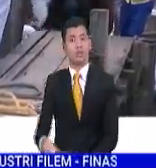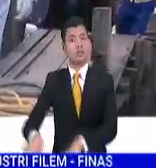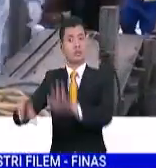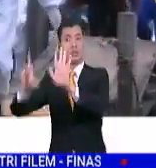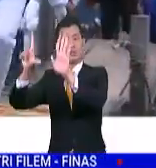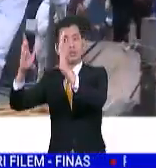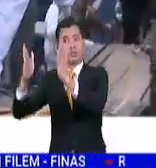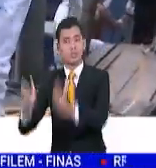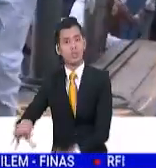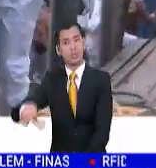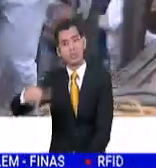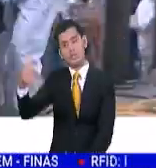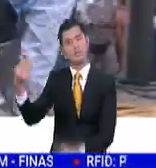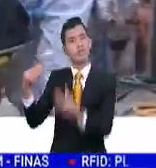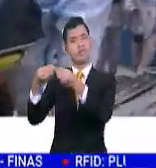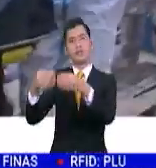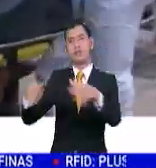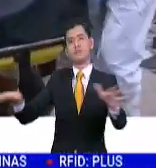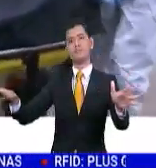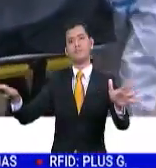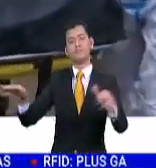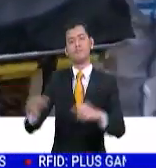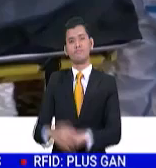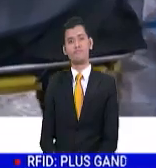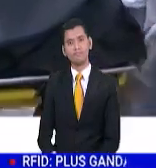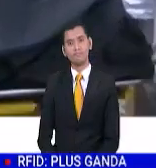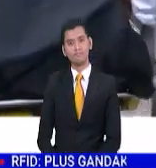cari lamat diaktifkan.